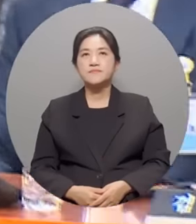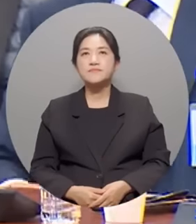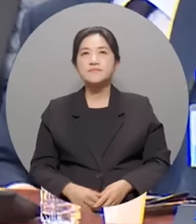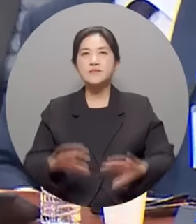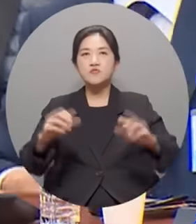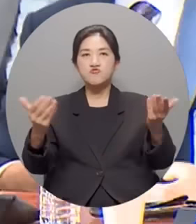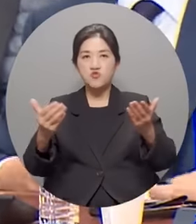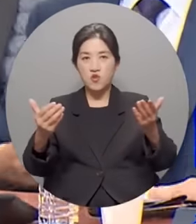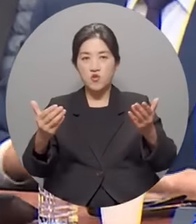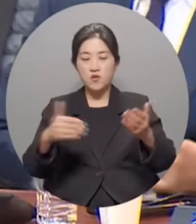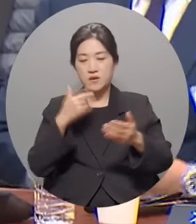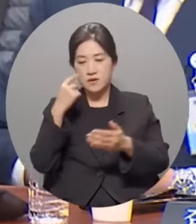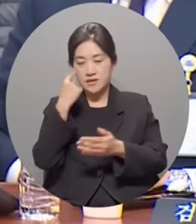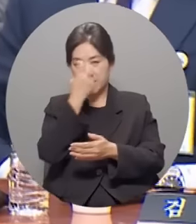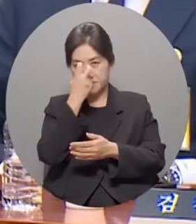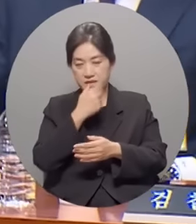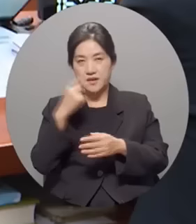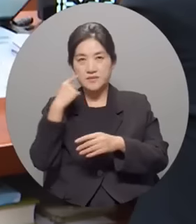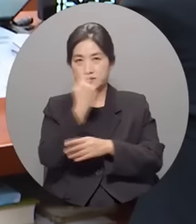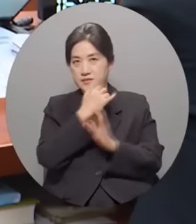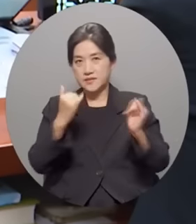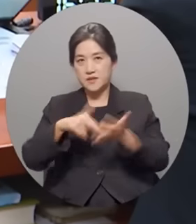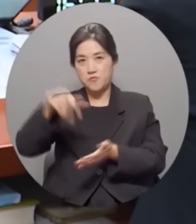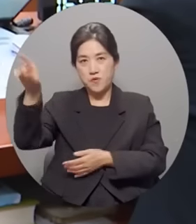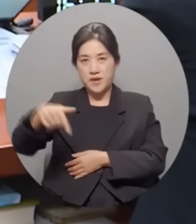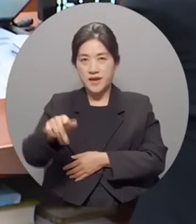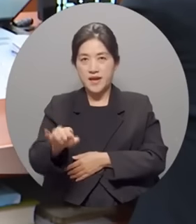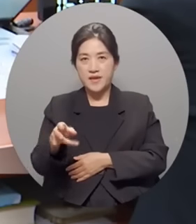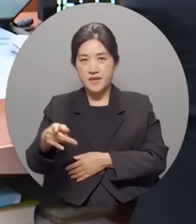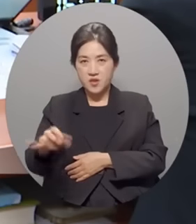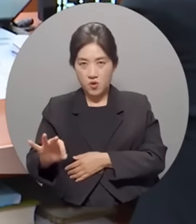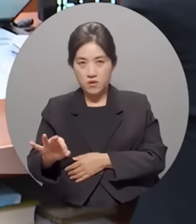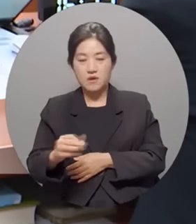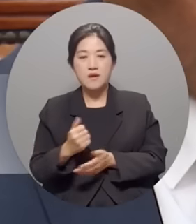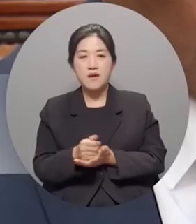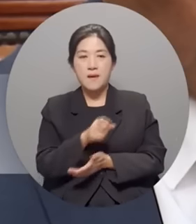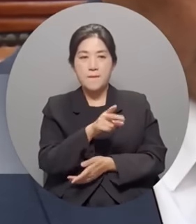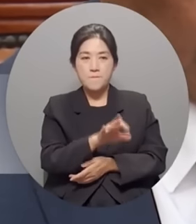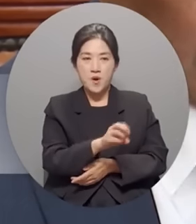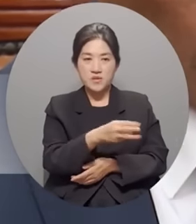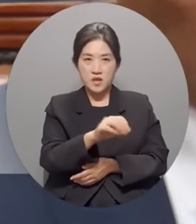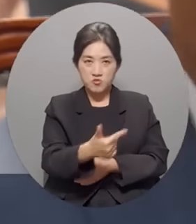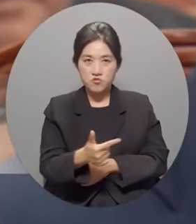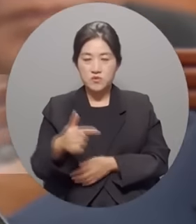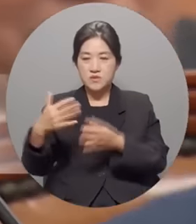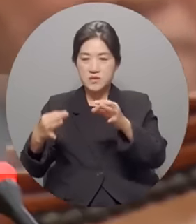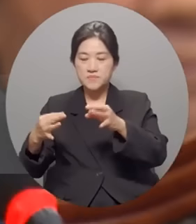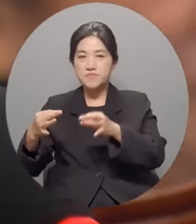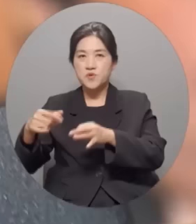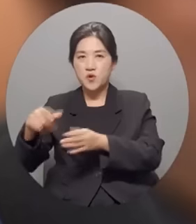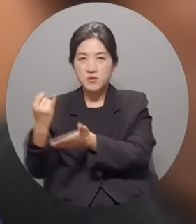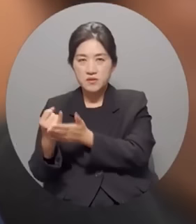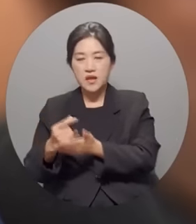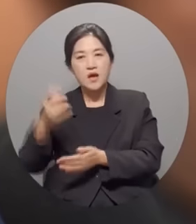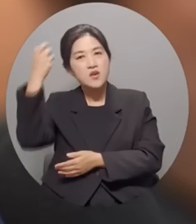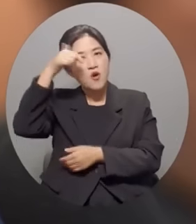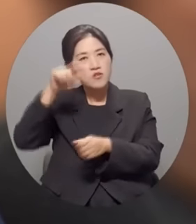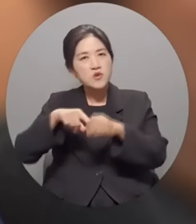국정감사의 증인으로 출석한 강혜경 씨는 명태 씨와 김건희 여사가 영적 대화를 자주 나눴다고